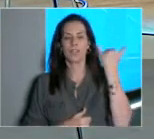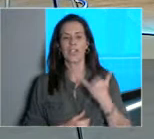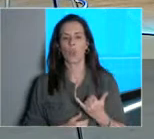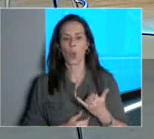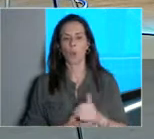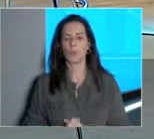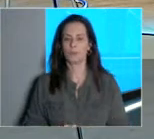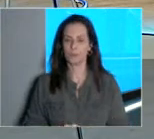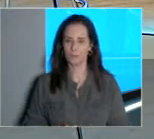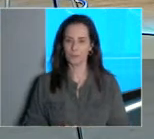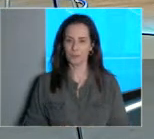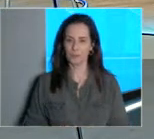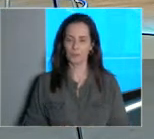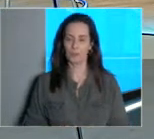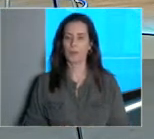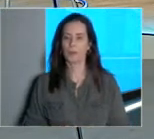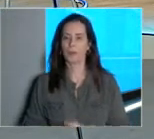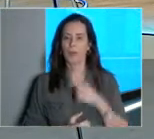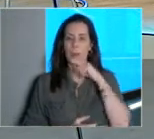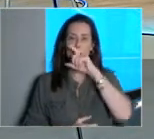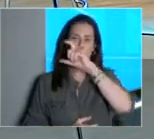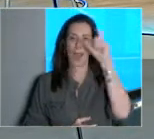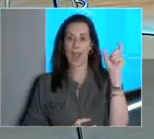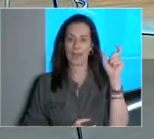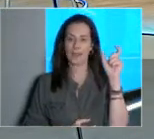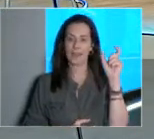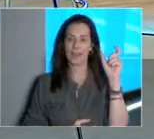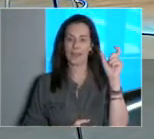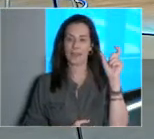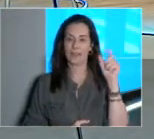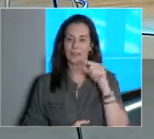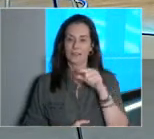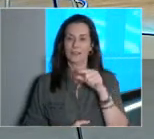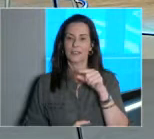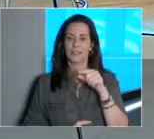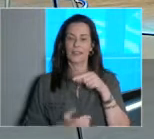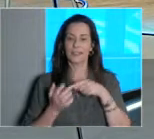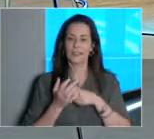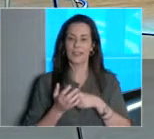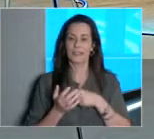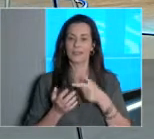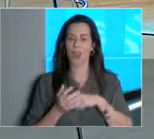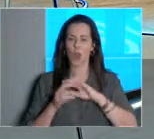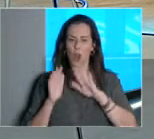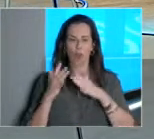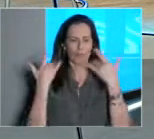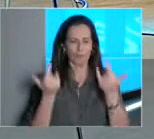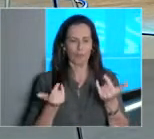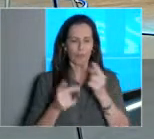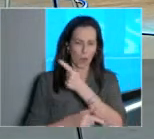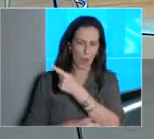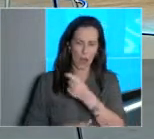של העיתונים. עיתון מעריב מקדיש את הקריקטורה שלו מאותן דמויות כמו בטמן וקפטן